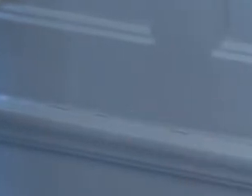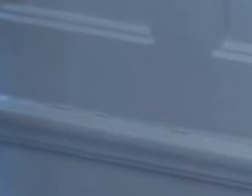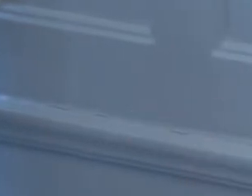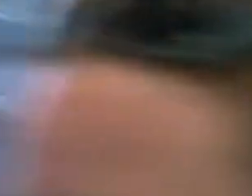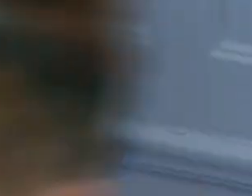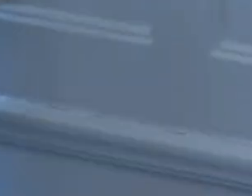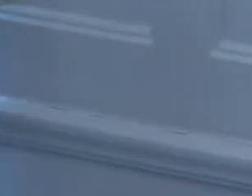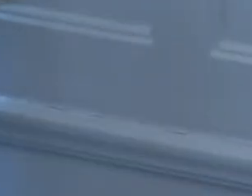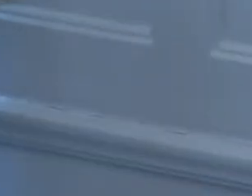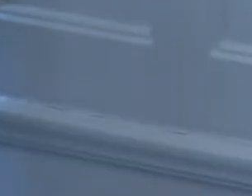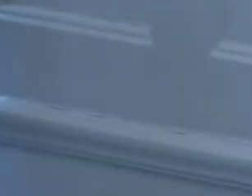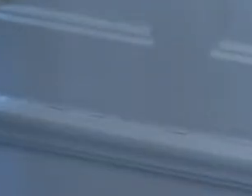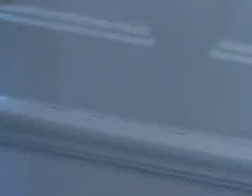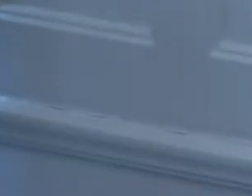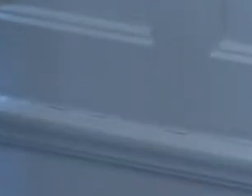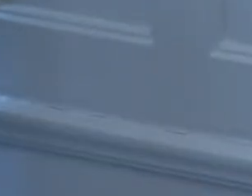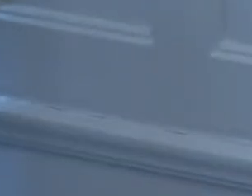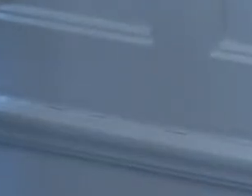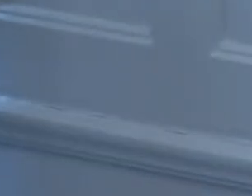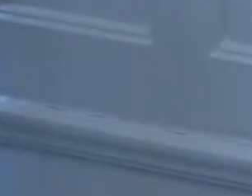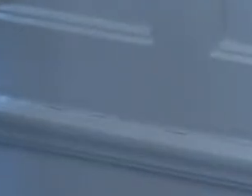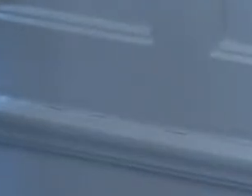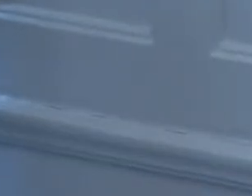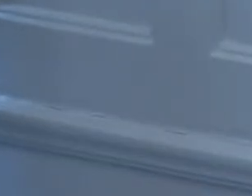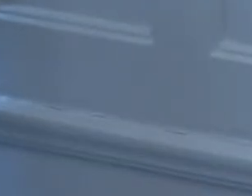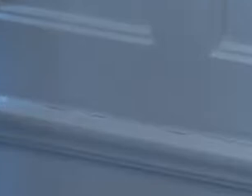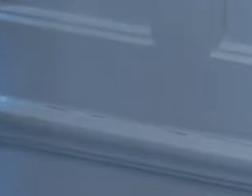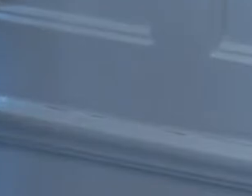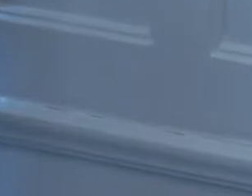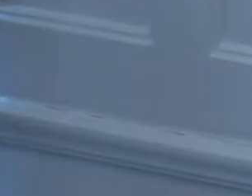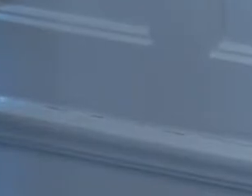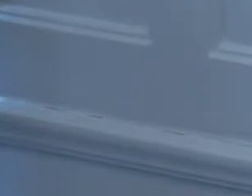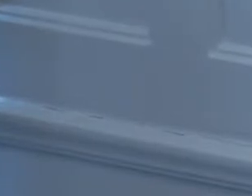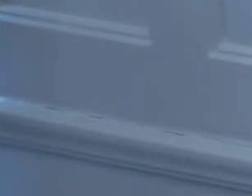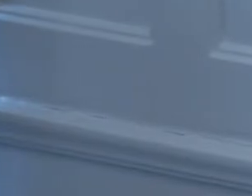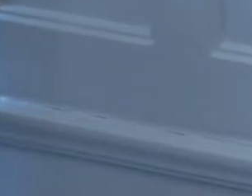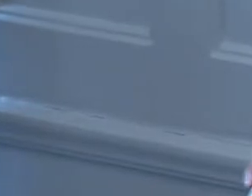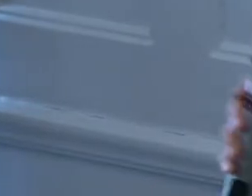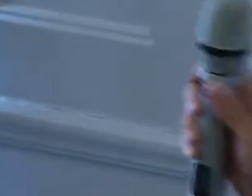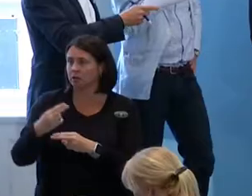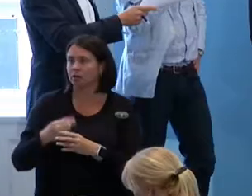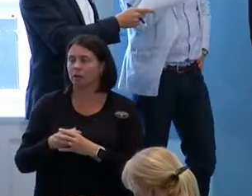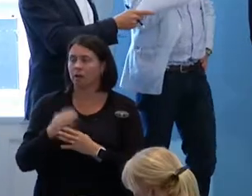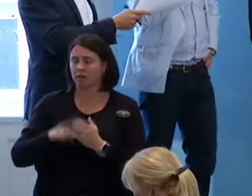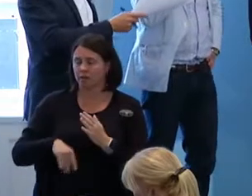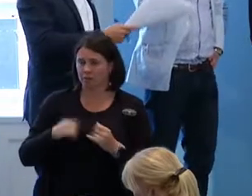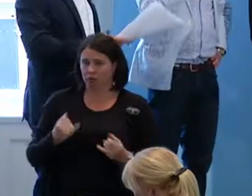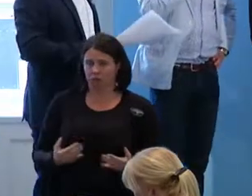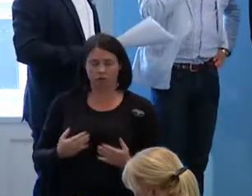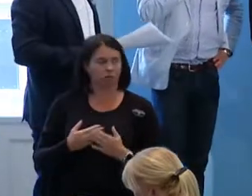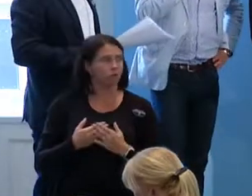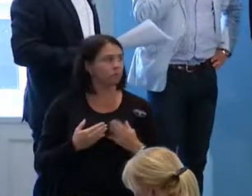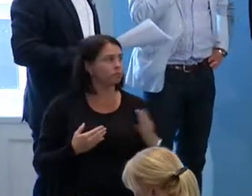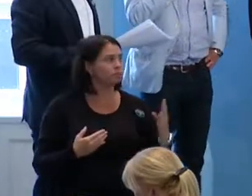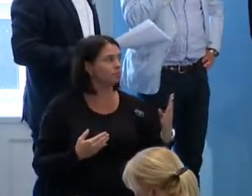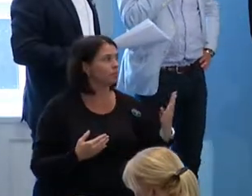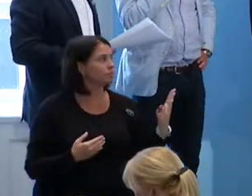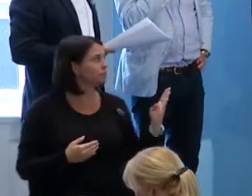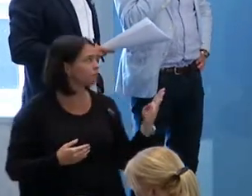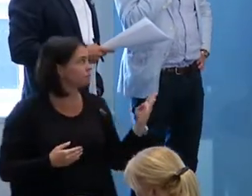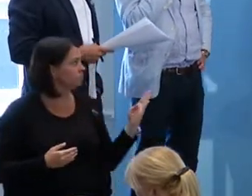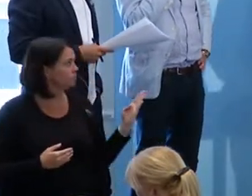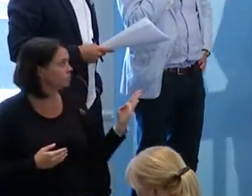på kommunnivå behöver för att arbeta mer framgångsrikt med hållbarhetsfrågor? Men just hållbarhetsfrågorna, tänker du?